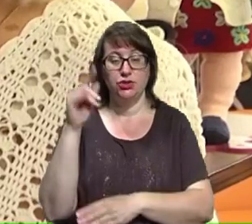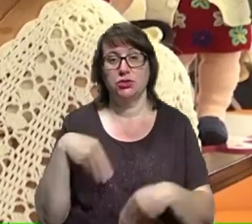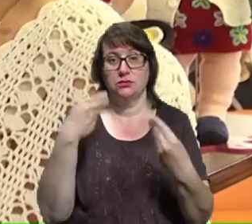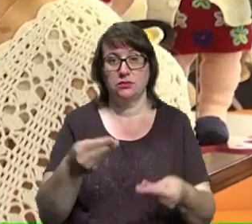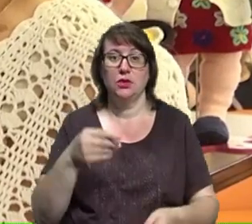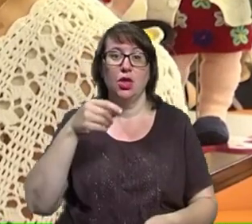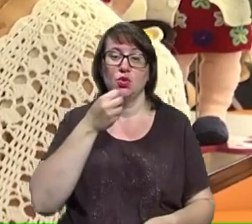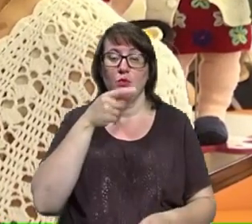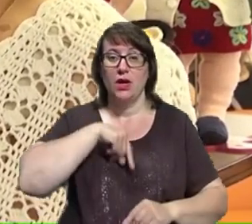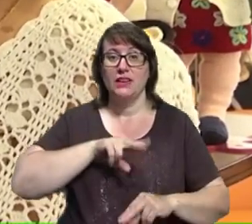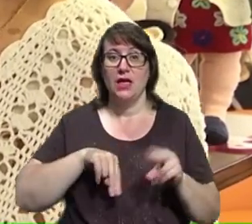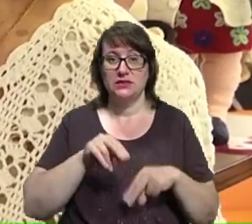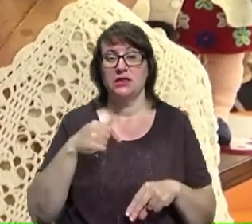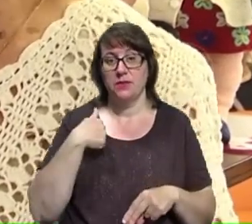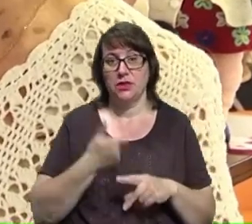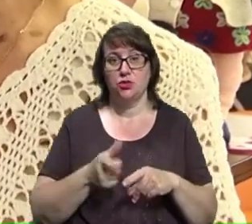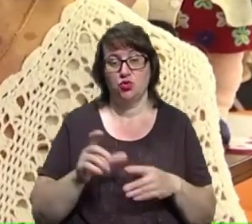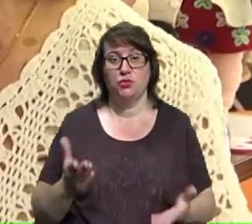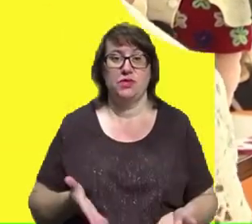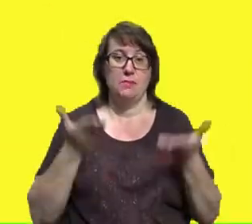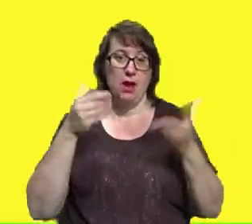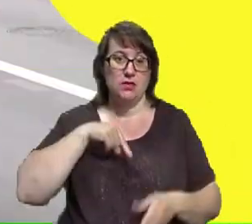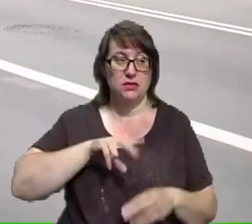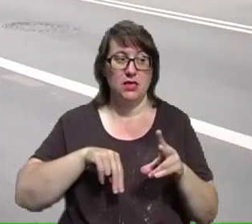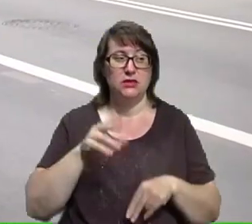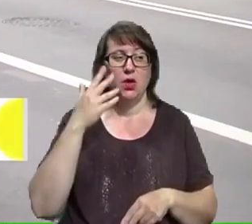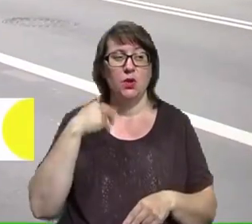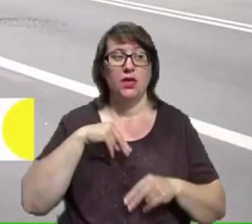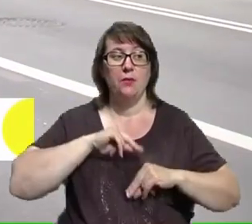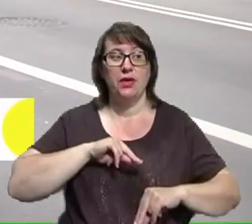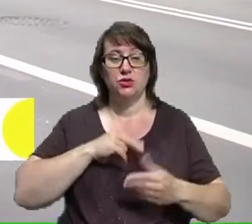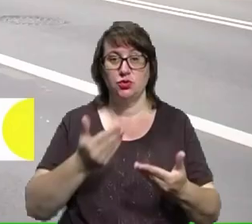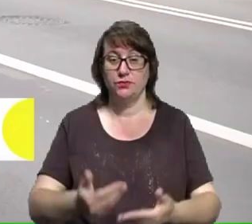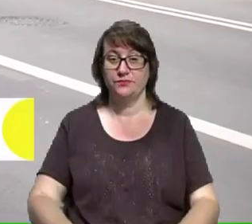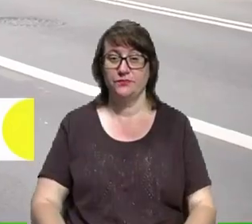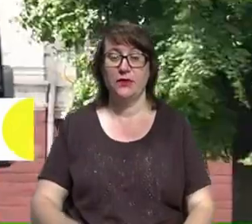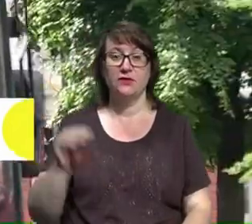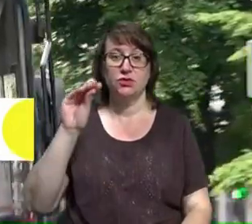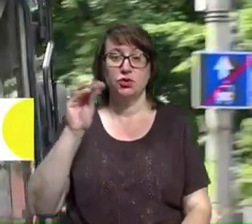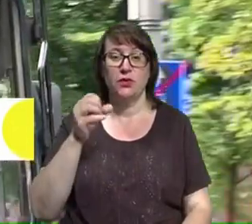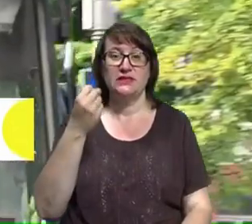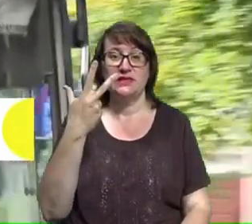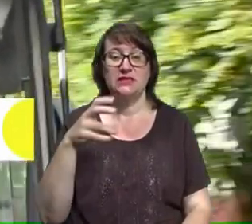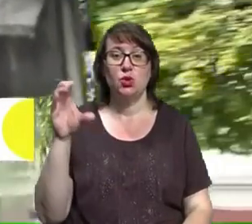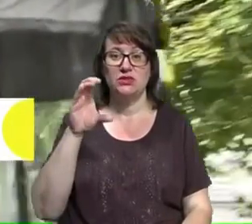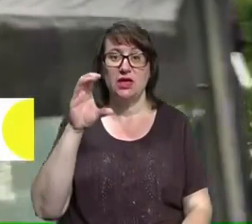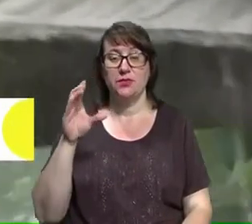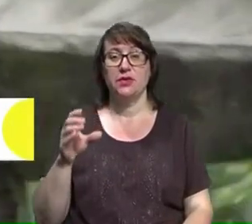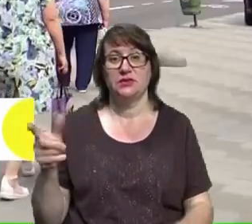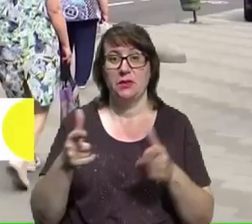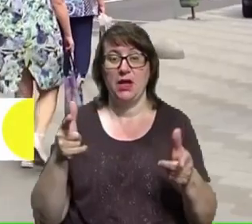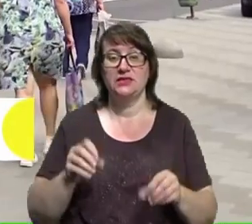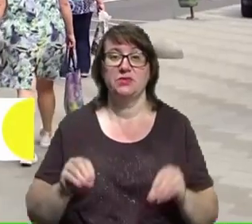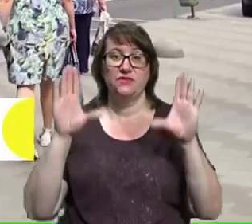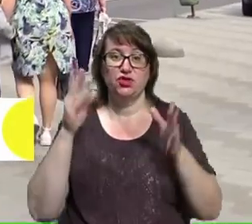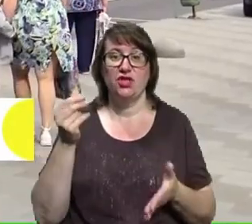Мені вони дуже піднімають настрій, коли я працюю над ними. У Житомирі з 13 серпня збираються підвищити вартість